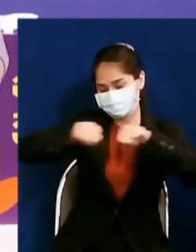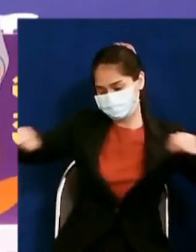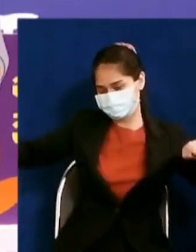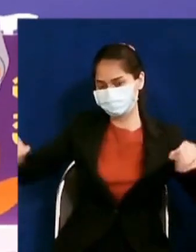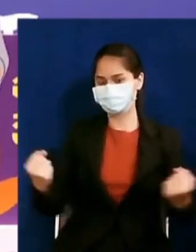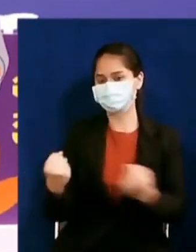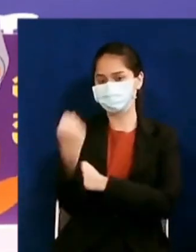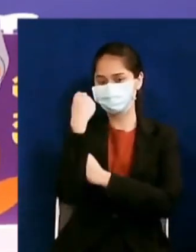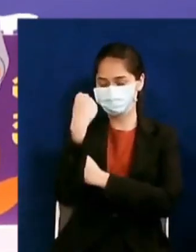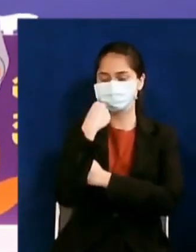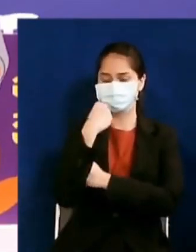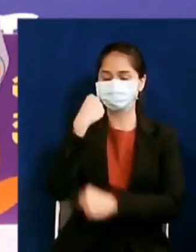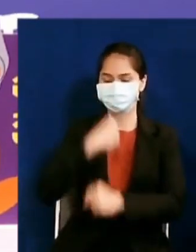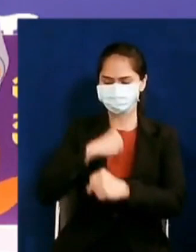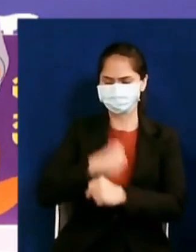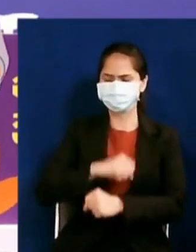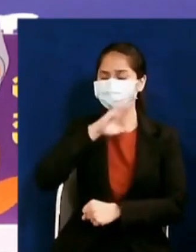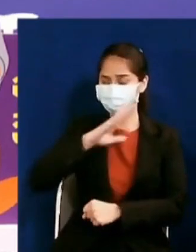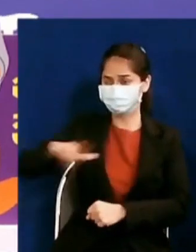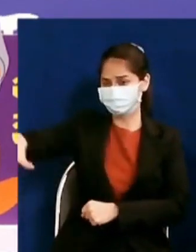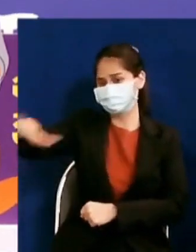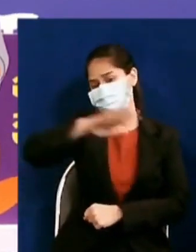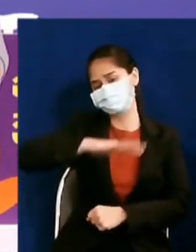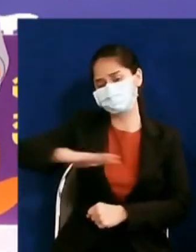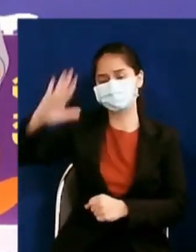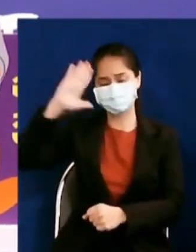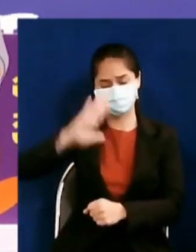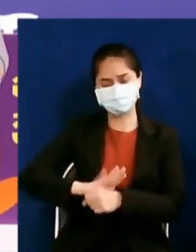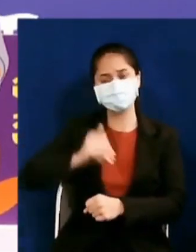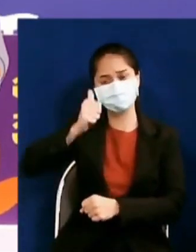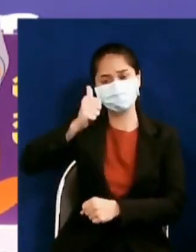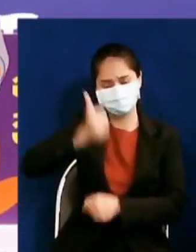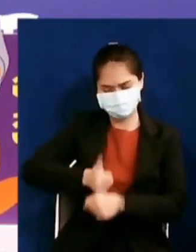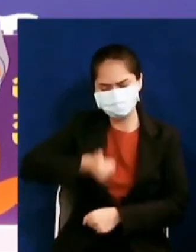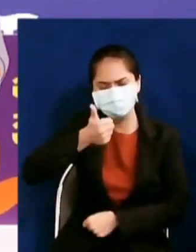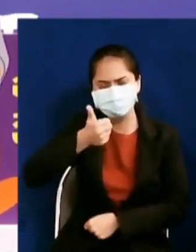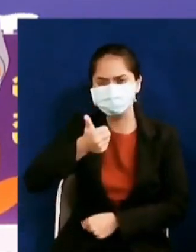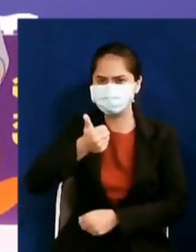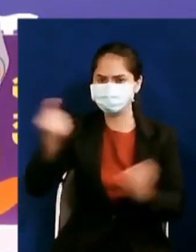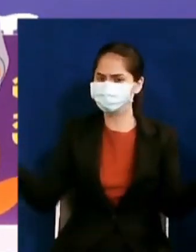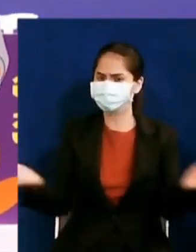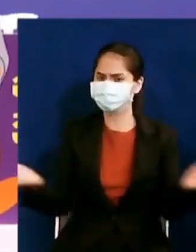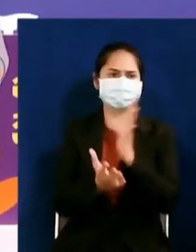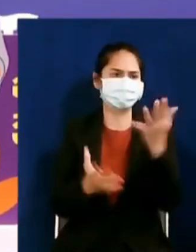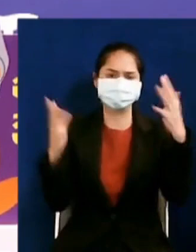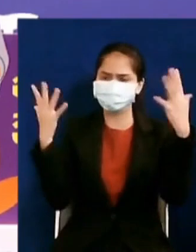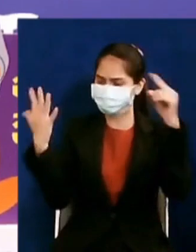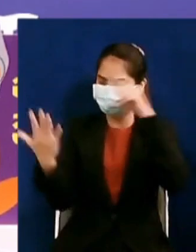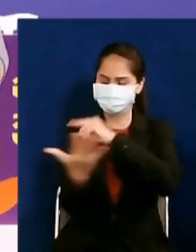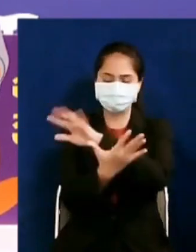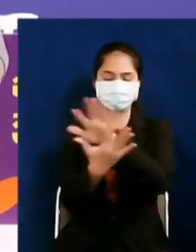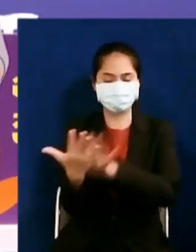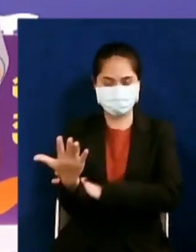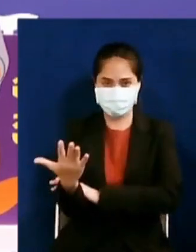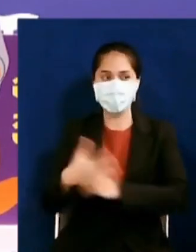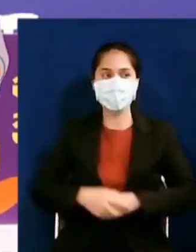ายพันธุ์เดลต้าหรือว่าสายพันธุ์ย่อยเดลต้าตรวจรหัสพันธุกรรมทั้ง23ตัวอย่างเนี่ยเป็นเดลต้ากับสายพันธุ์ย่อยเดลต้าทั้งสิ้น